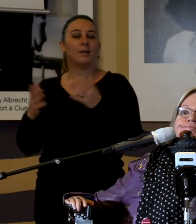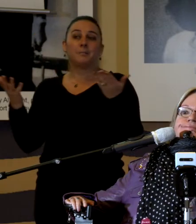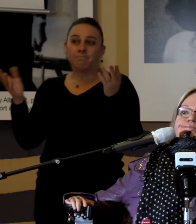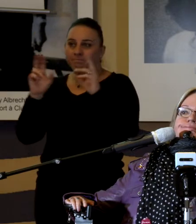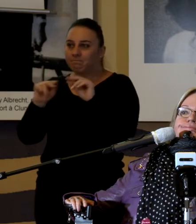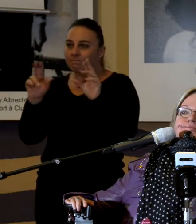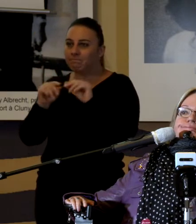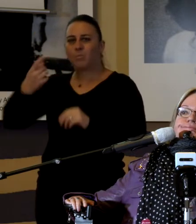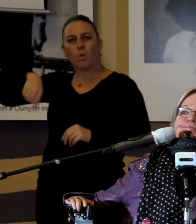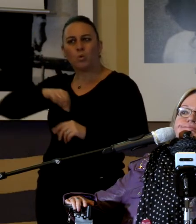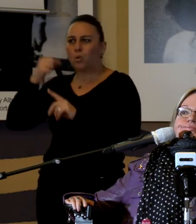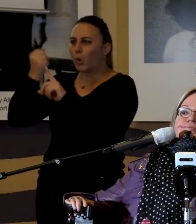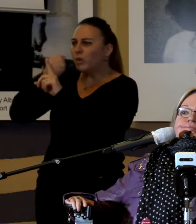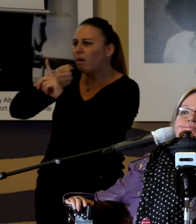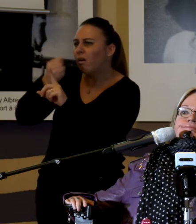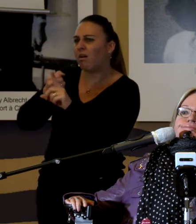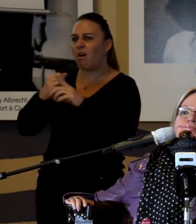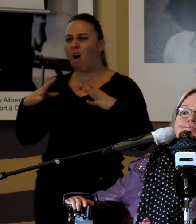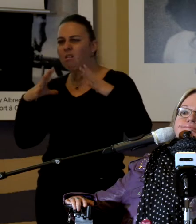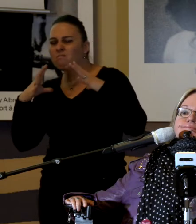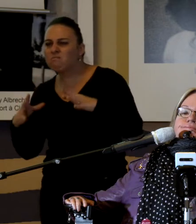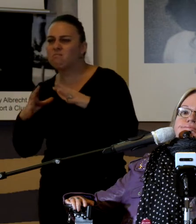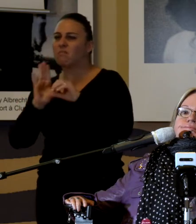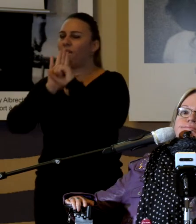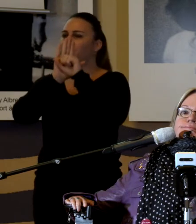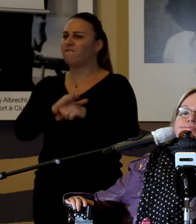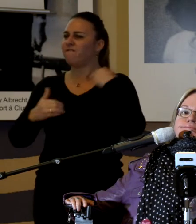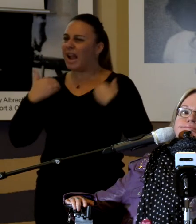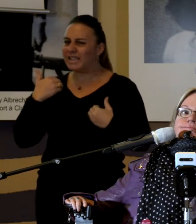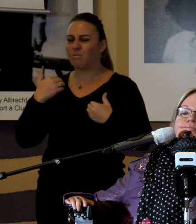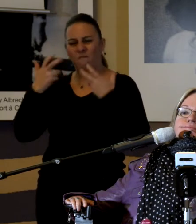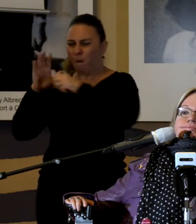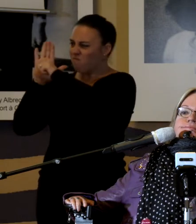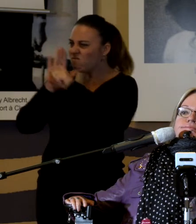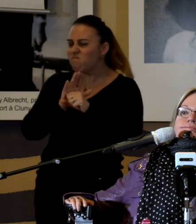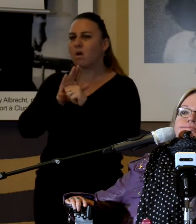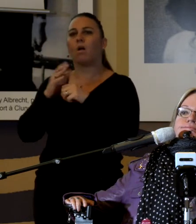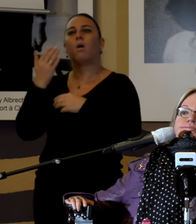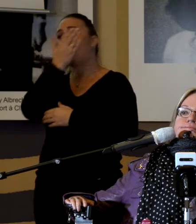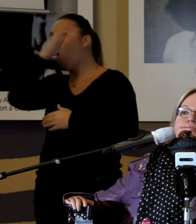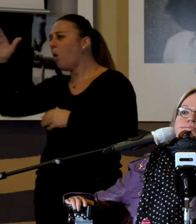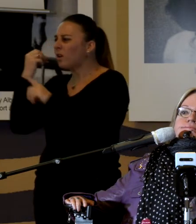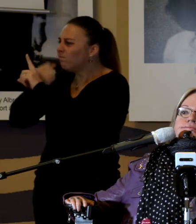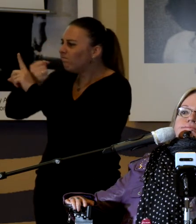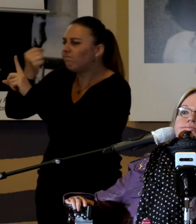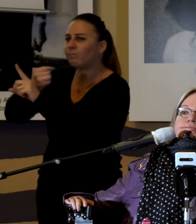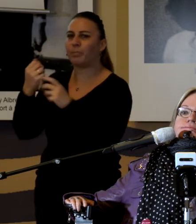les luttes que nous menons, les luttes donc contre le validisme et les luttes aussi contre hein,